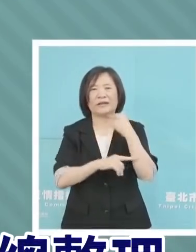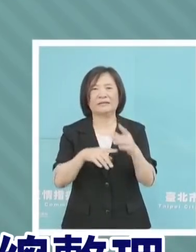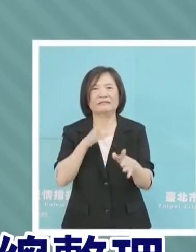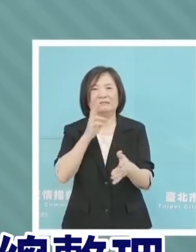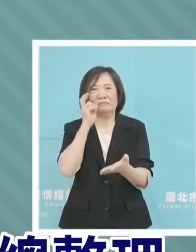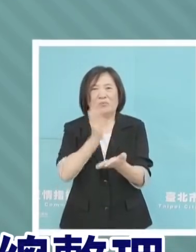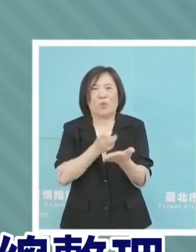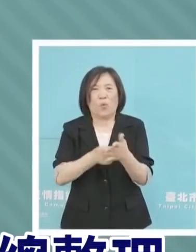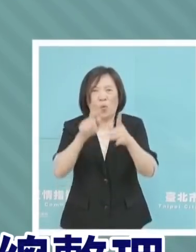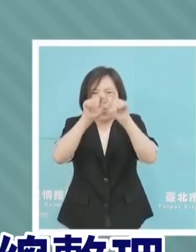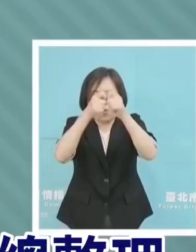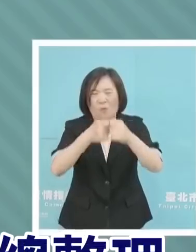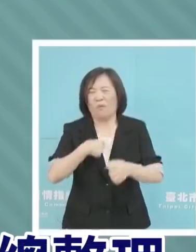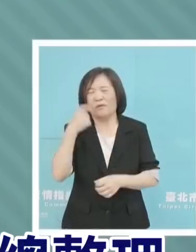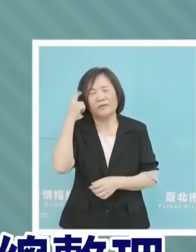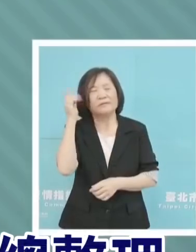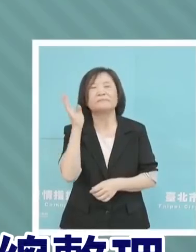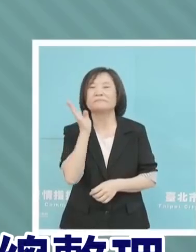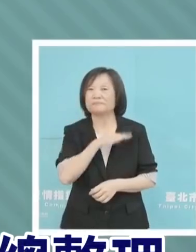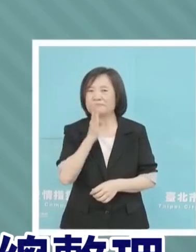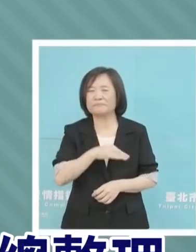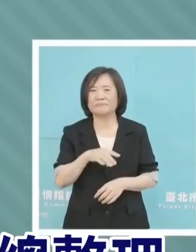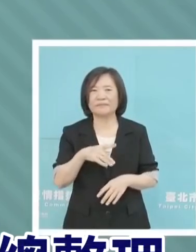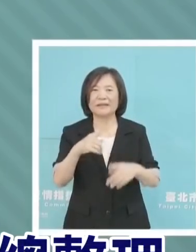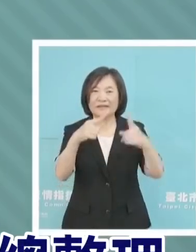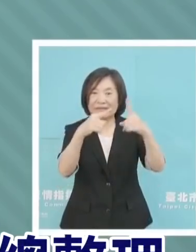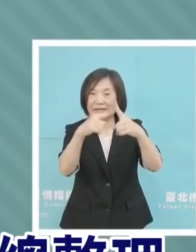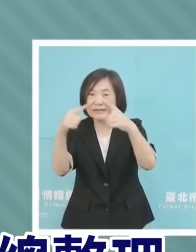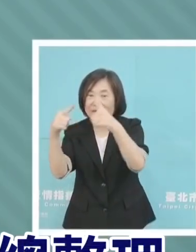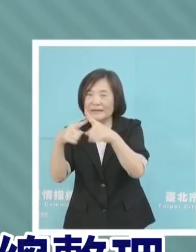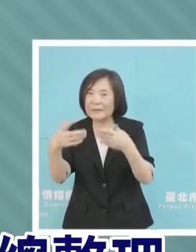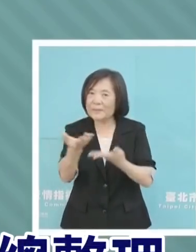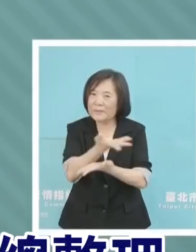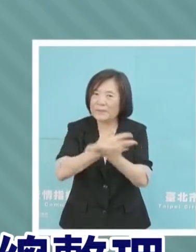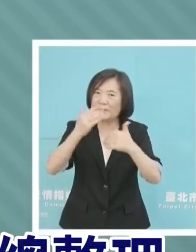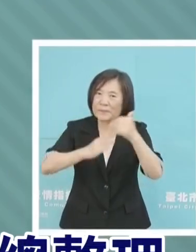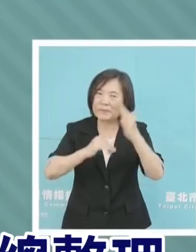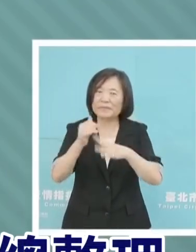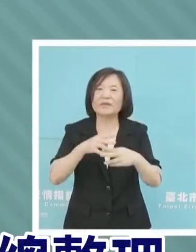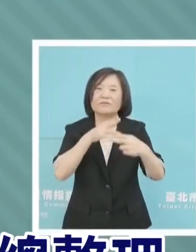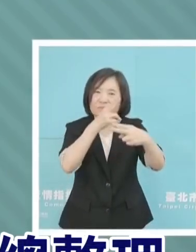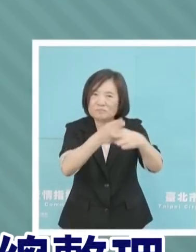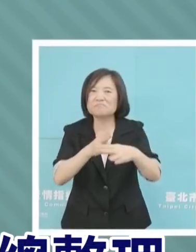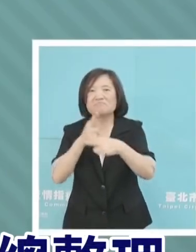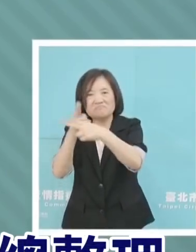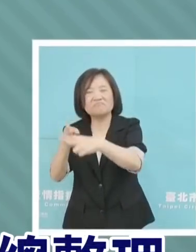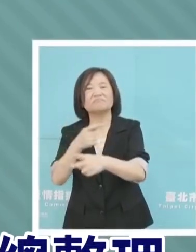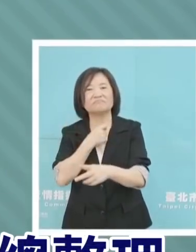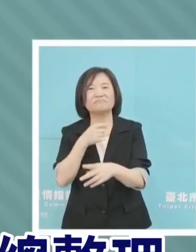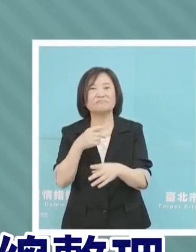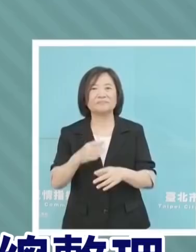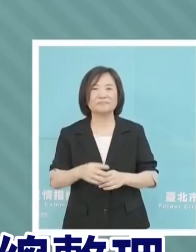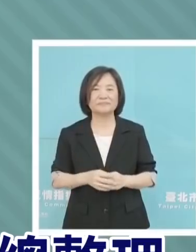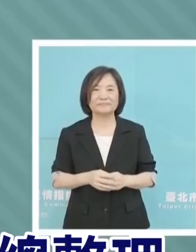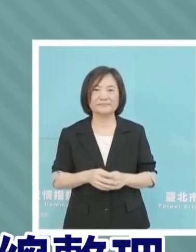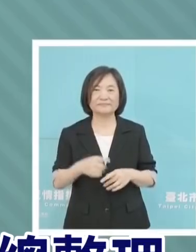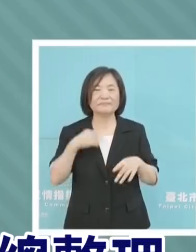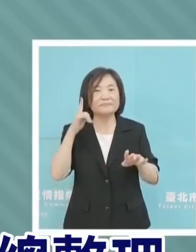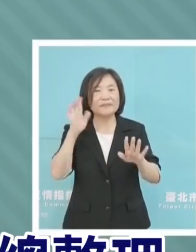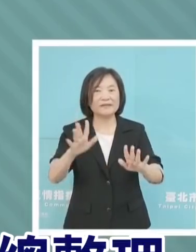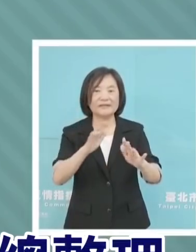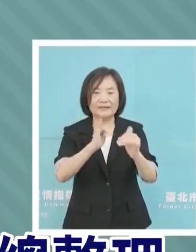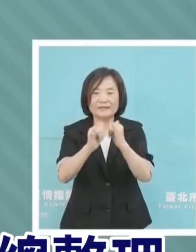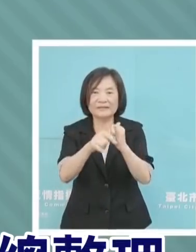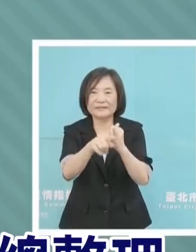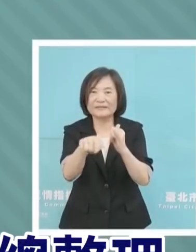都绑住了。所以人与人之间呢，整个社会的运作还是要建立在一种互信的基础上面。当然这个社会就